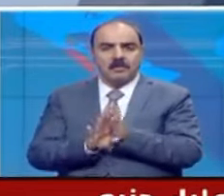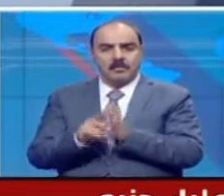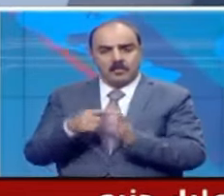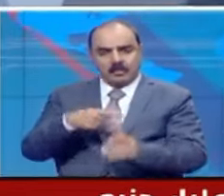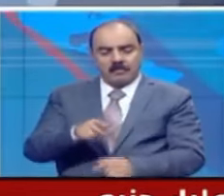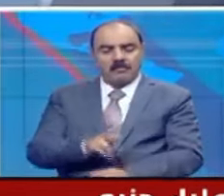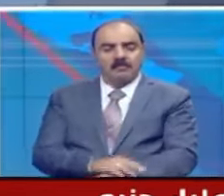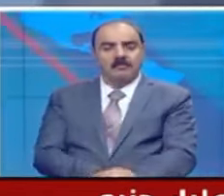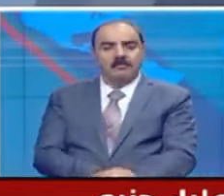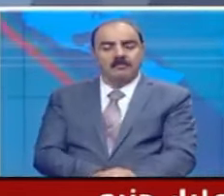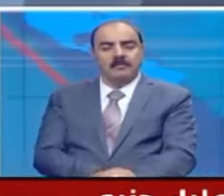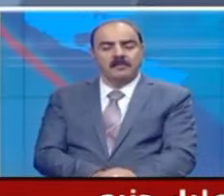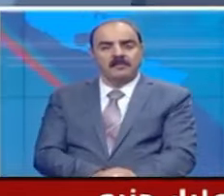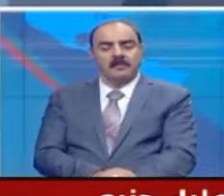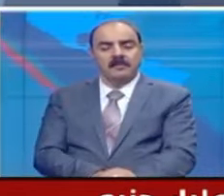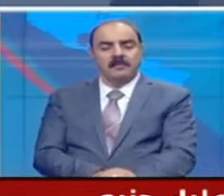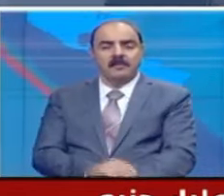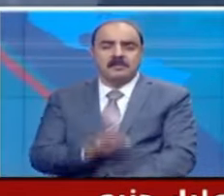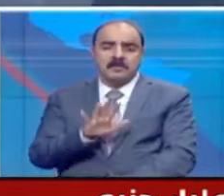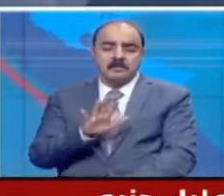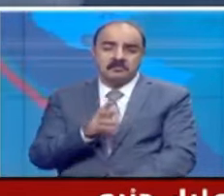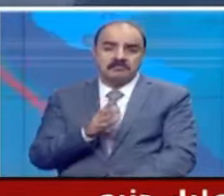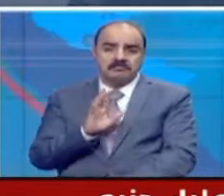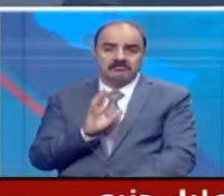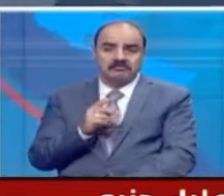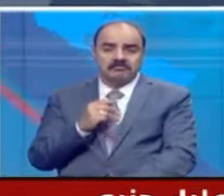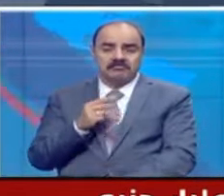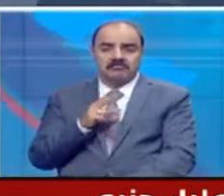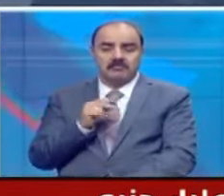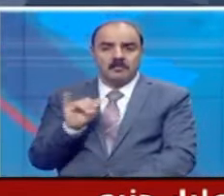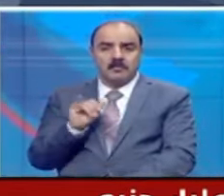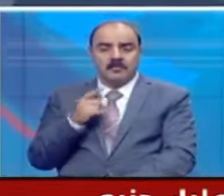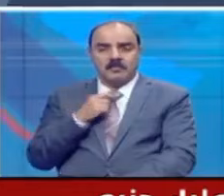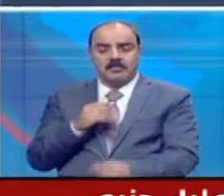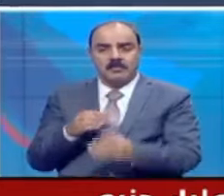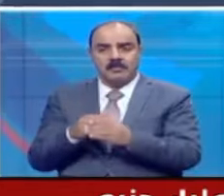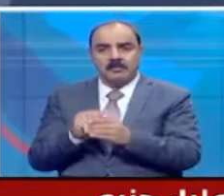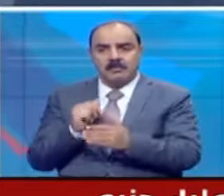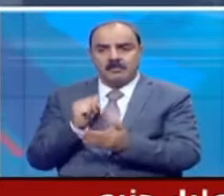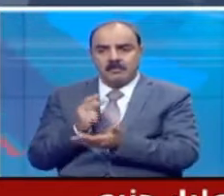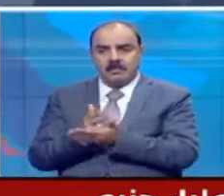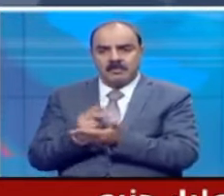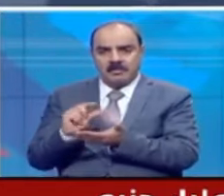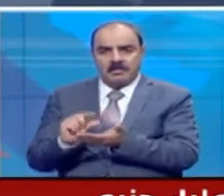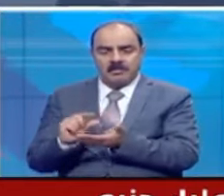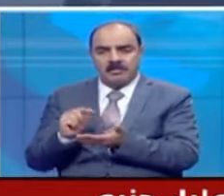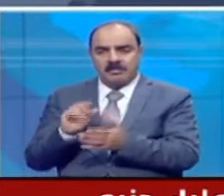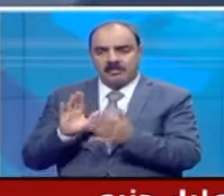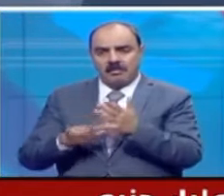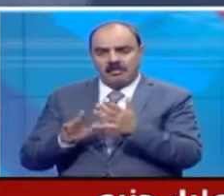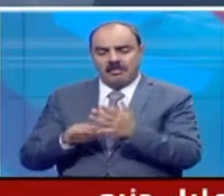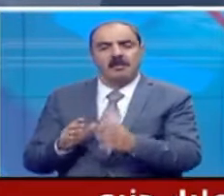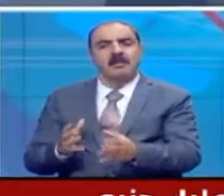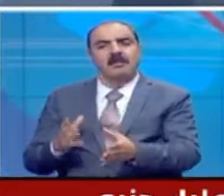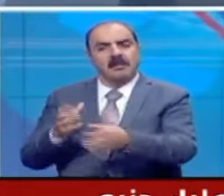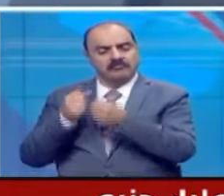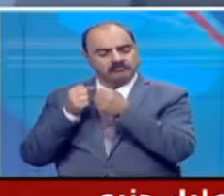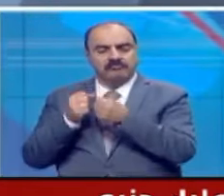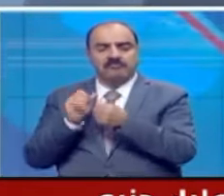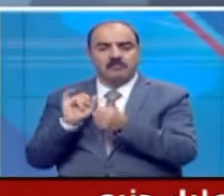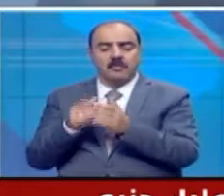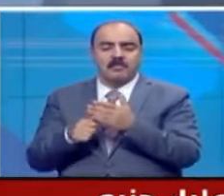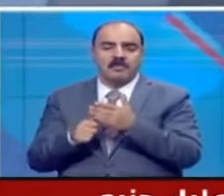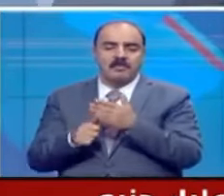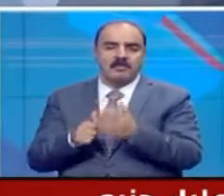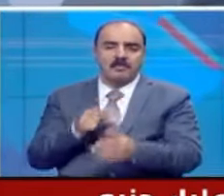الأيام القادمة؟ يعني أنا في تصوري أن الاهتمام بالشرائح الدنيا أو الشرائح الهشة بالنسبة للمواطنين